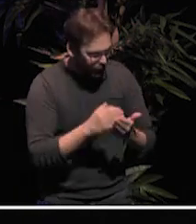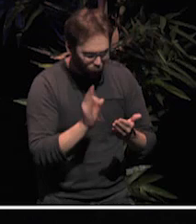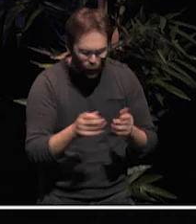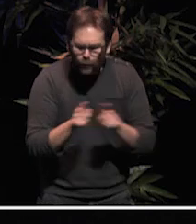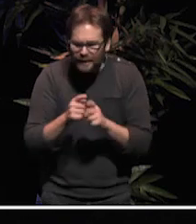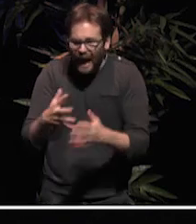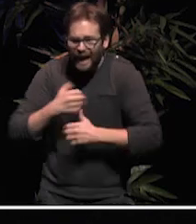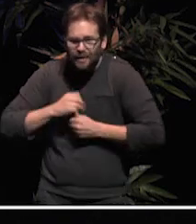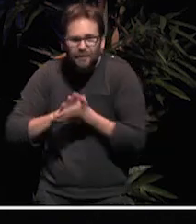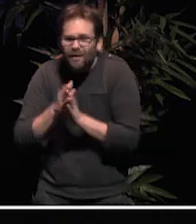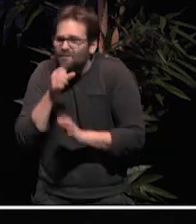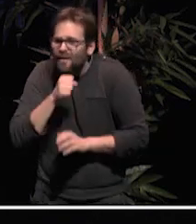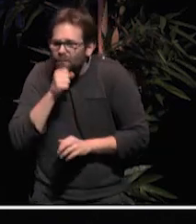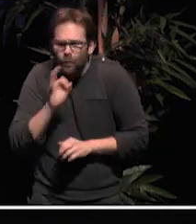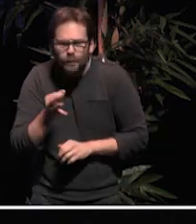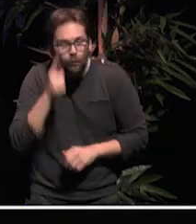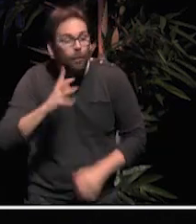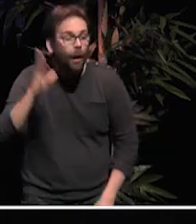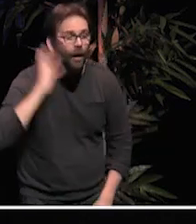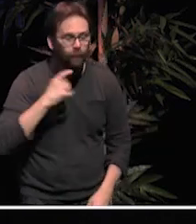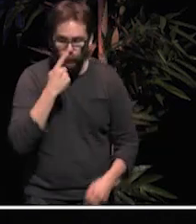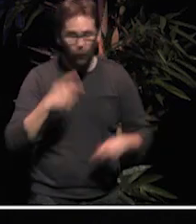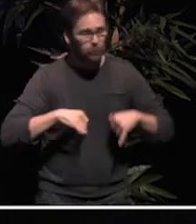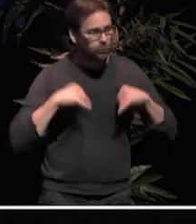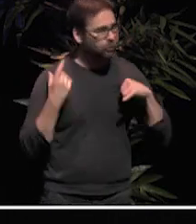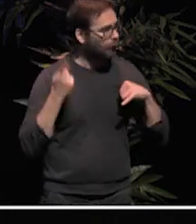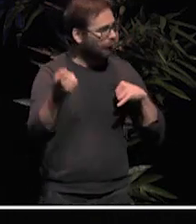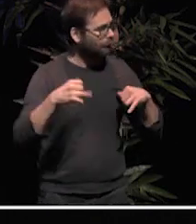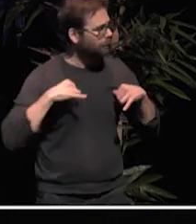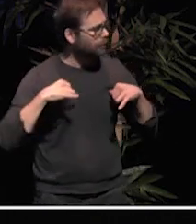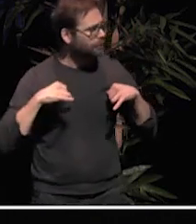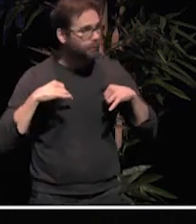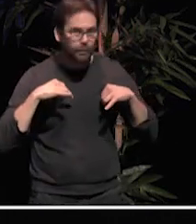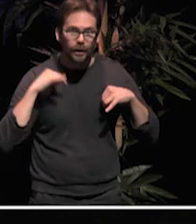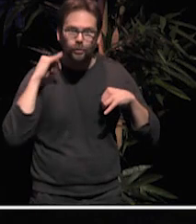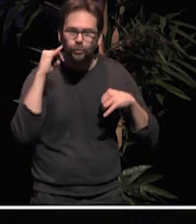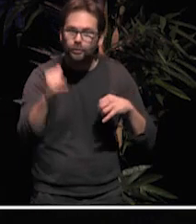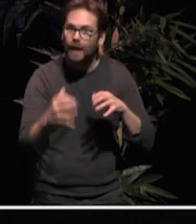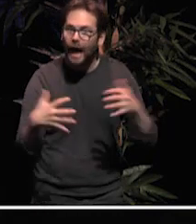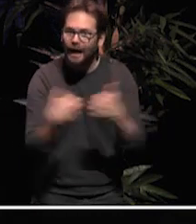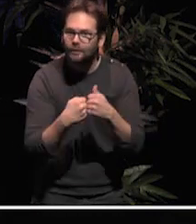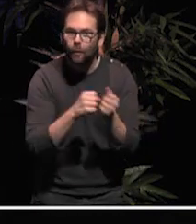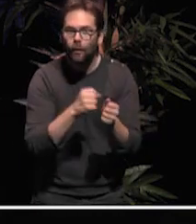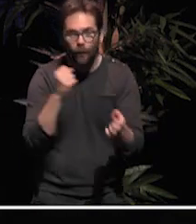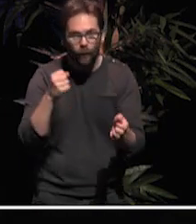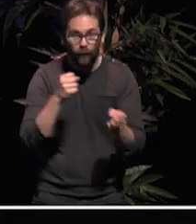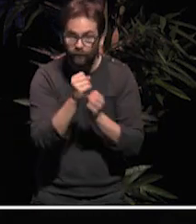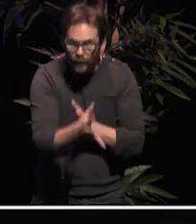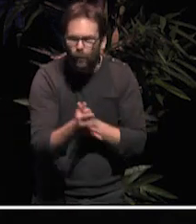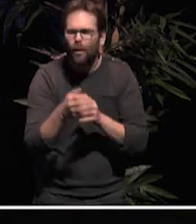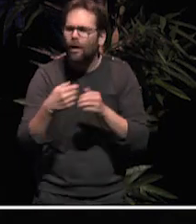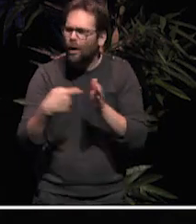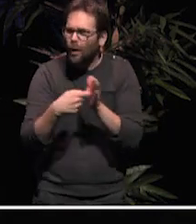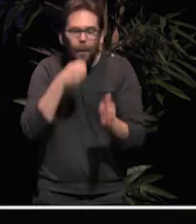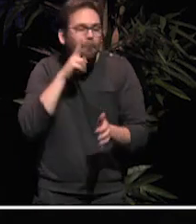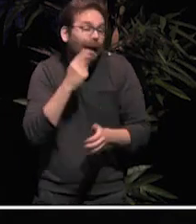vieillissement. Moi, j'étais un type qui se croyait éternellement jeune, jusqu'à ce que j'ai cet accident de vélo sur la tête il y a en mois de mai